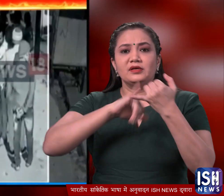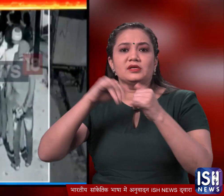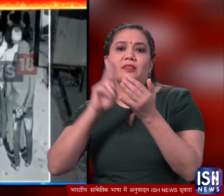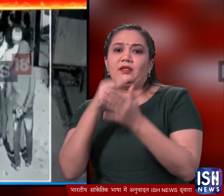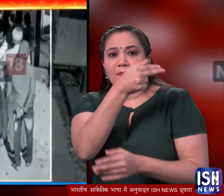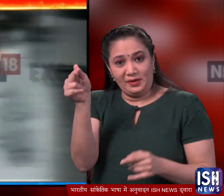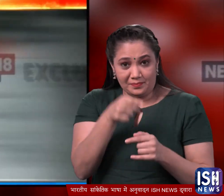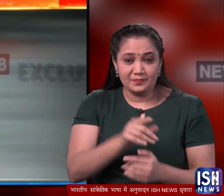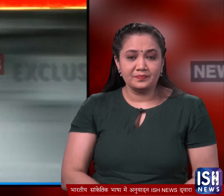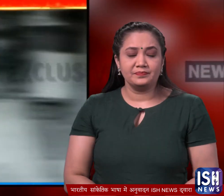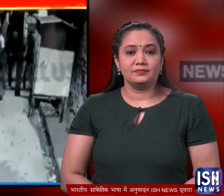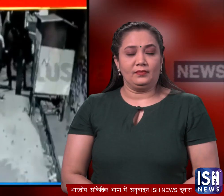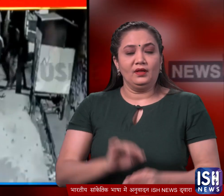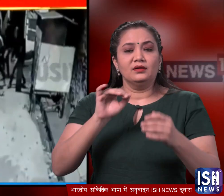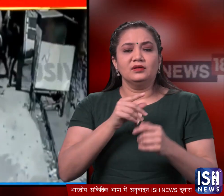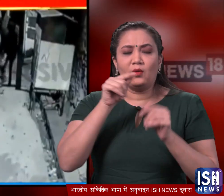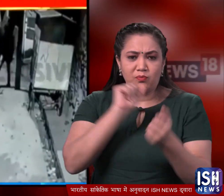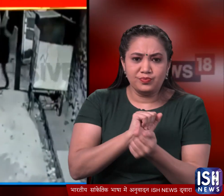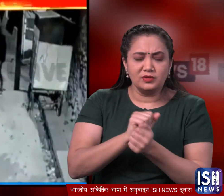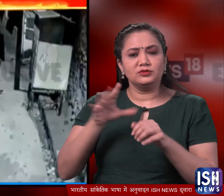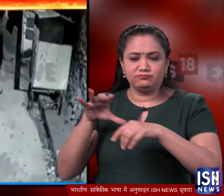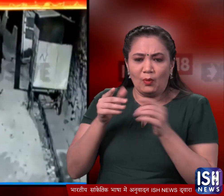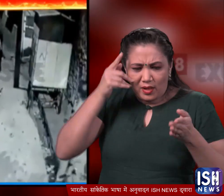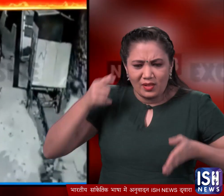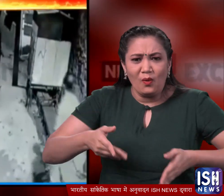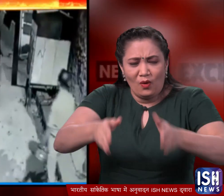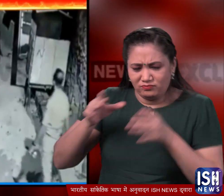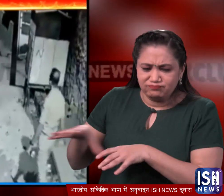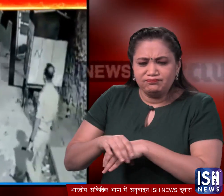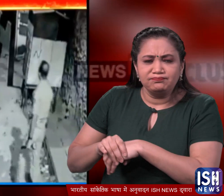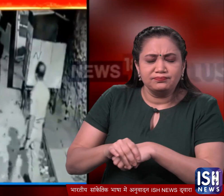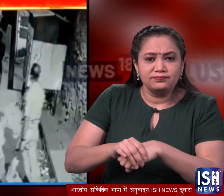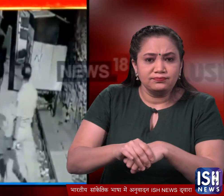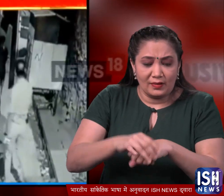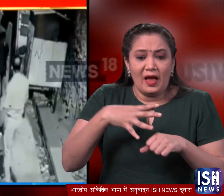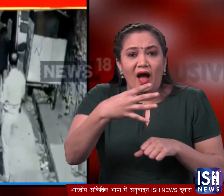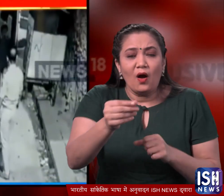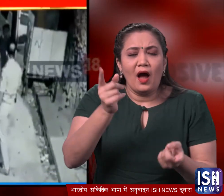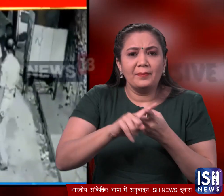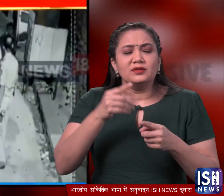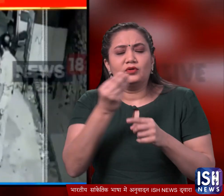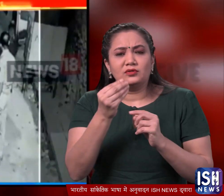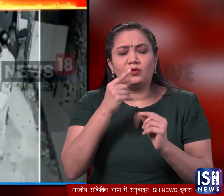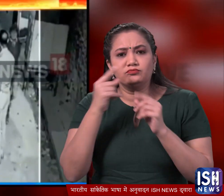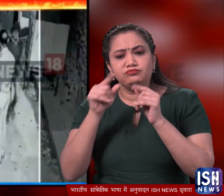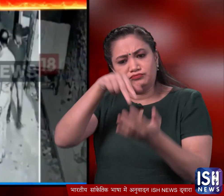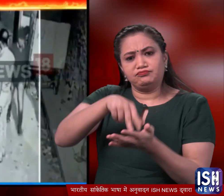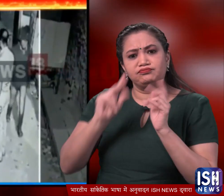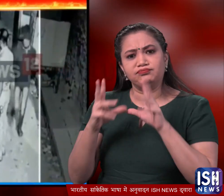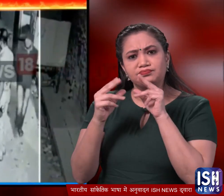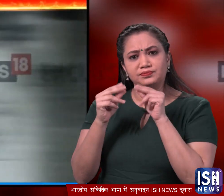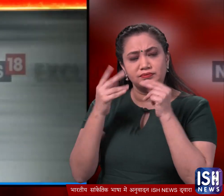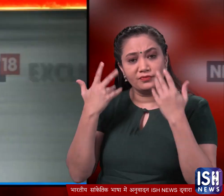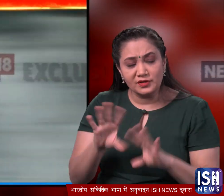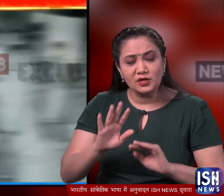नाम सैयद नदीम बताया जा रहा है। CCTV फुटेज में पुलिस वाले उसे गली से लेकर निकलते दिखे। गली से बाहर आकर उन्होंने थोड़ी देर तक उससे वहीं